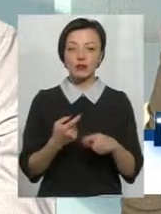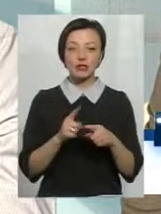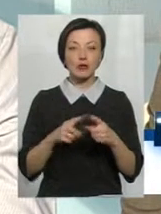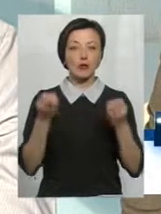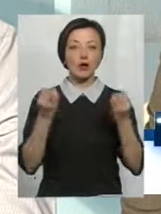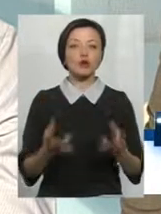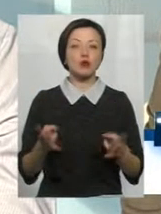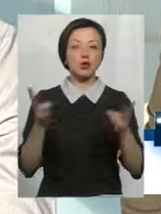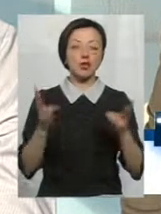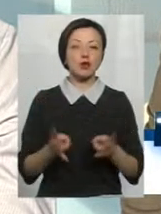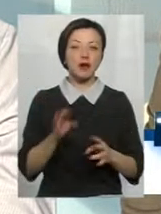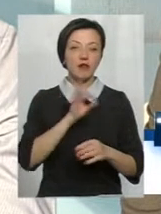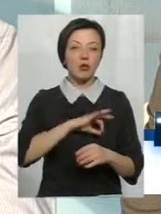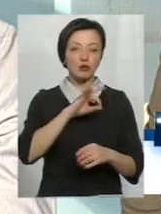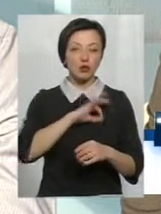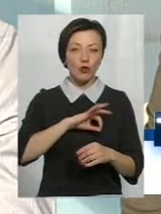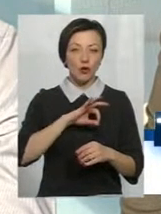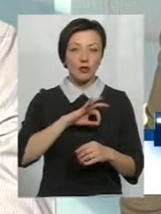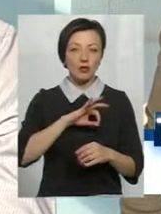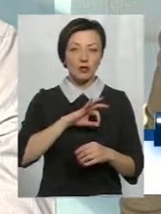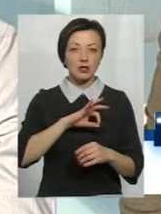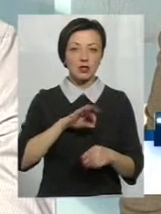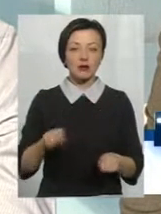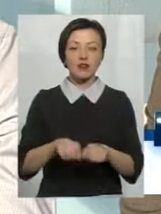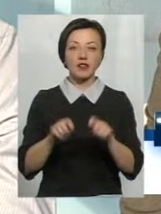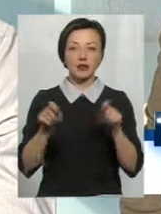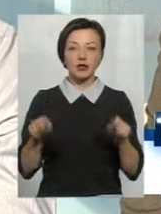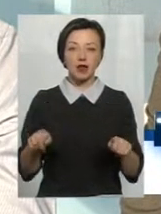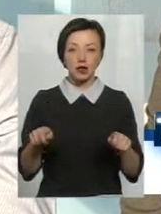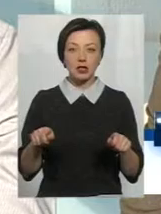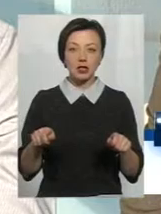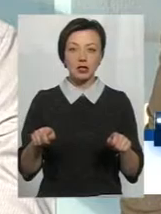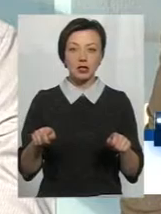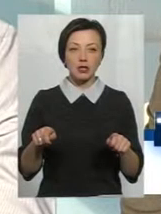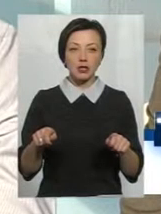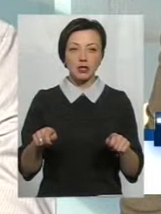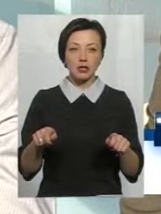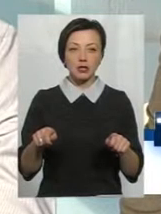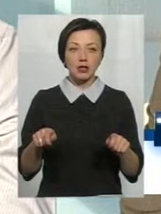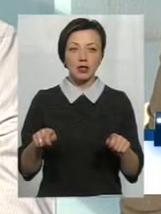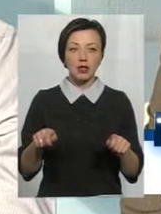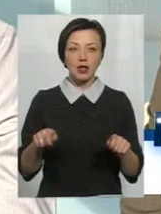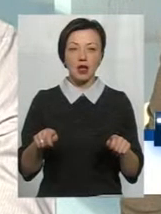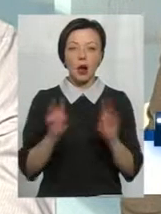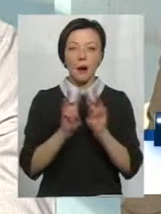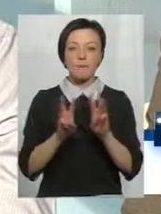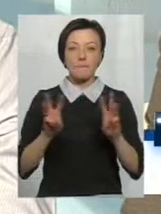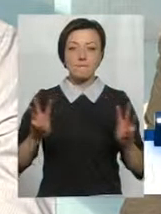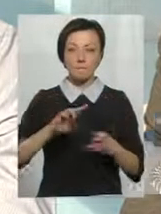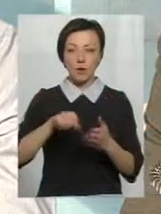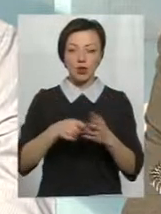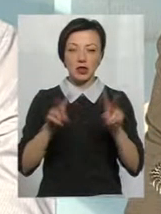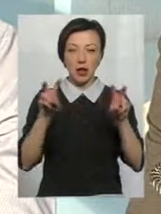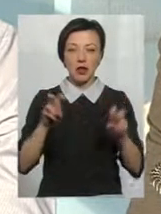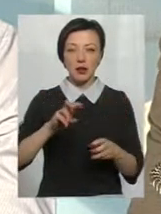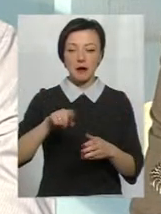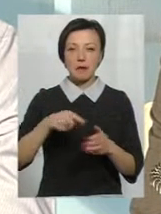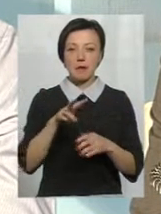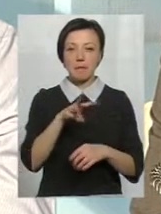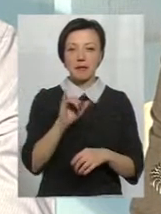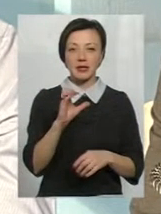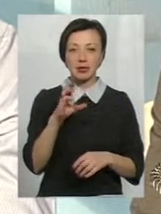треба використовувати відкрите місто, портал, де ми можемо просто сфотографувати